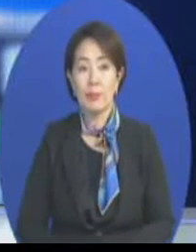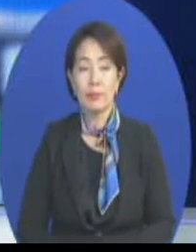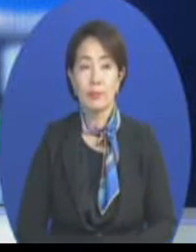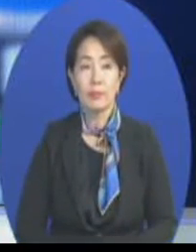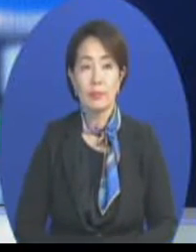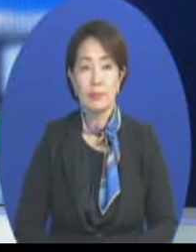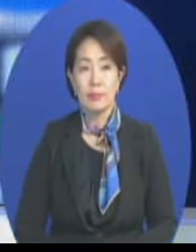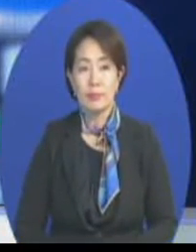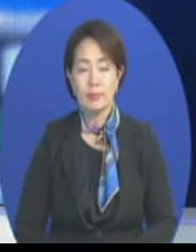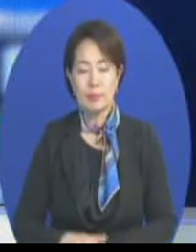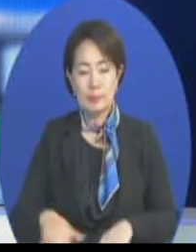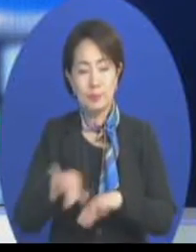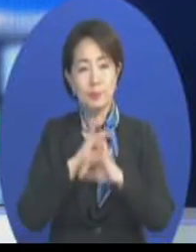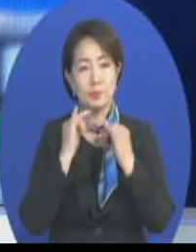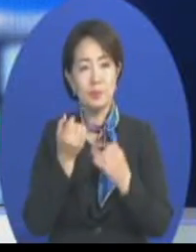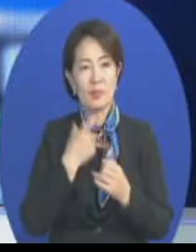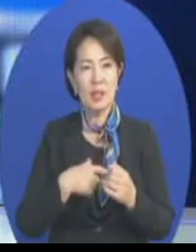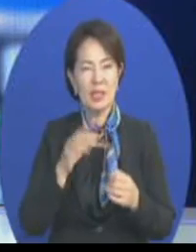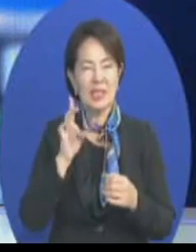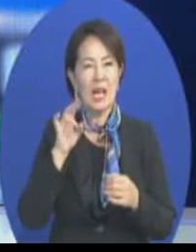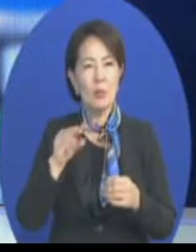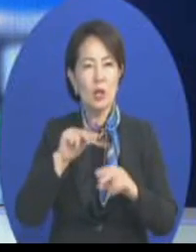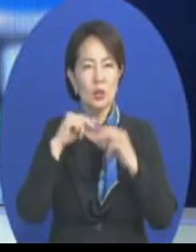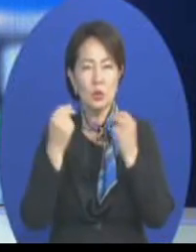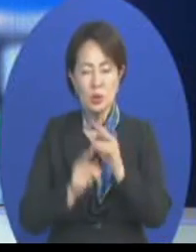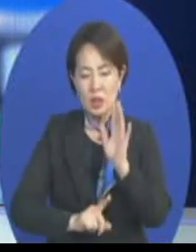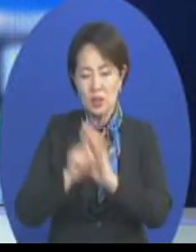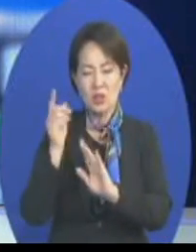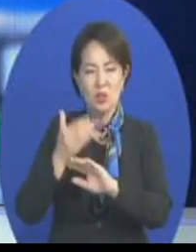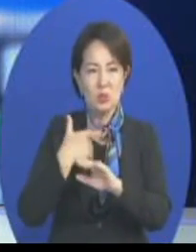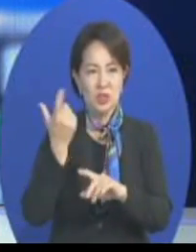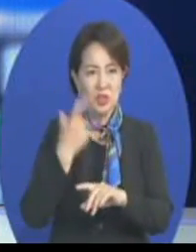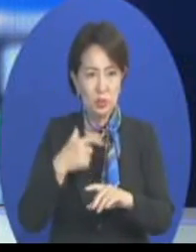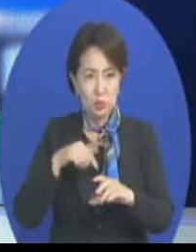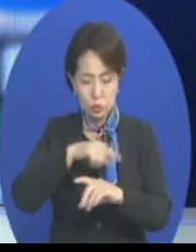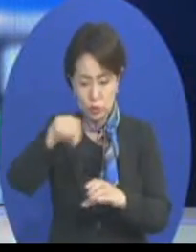Улсын хурлын намрын чуулгын эхлэхээс өмнө гишүүд тойрогт ажиллаж байна. За улсын хурлын гишүүн